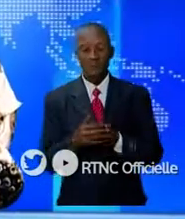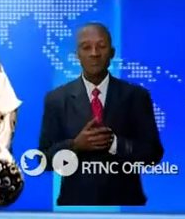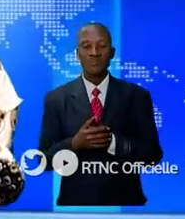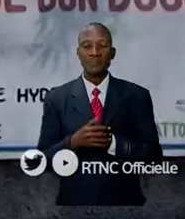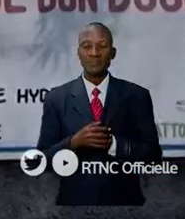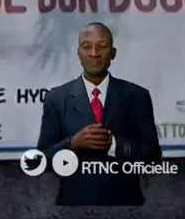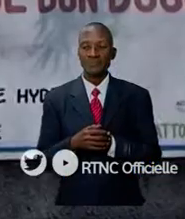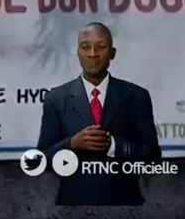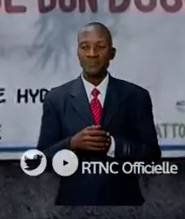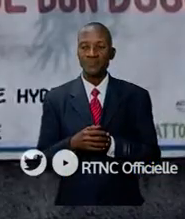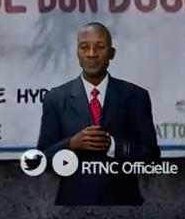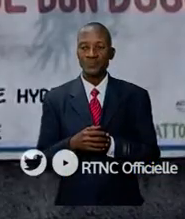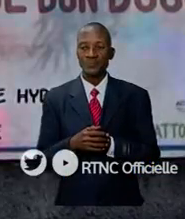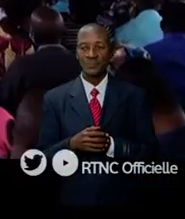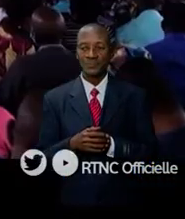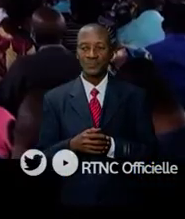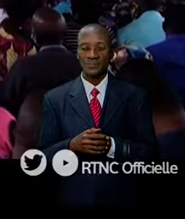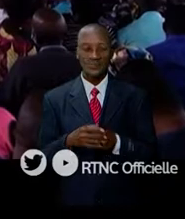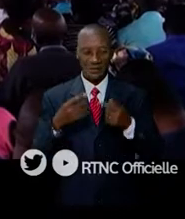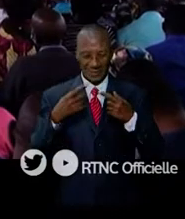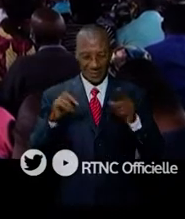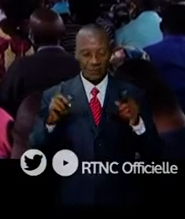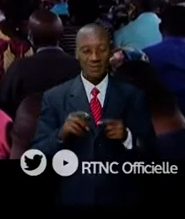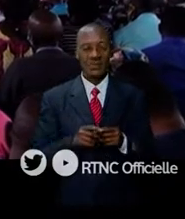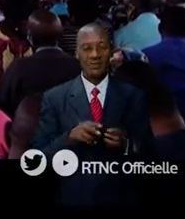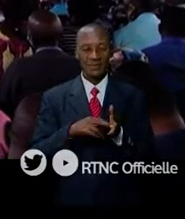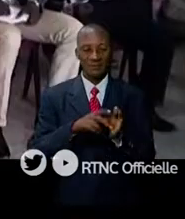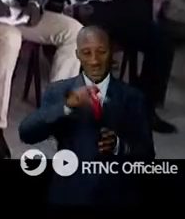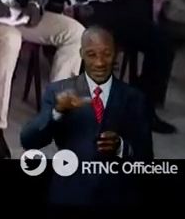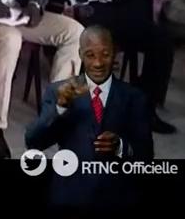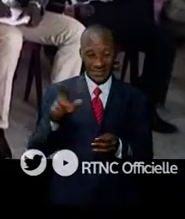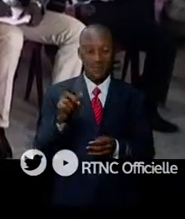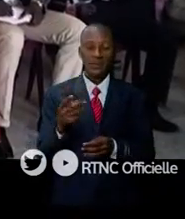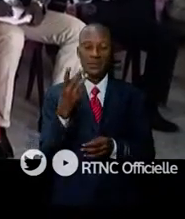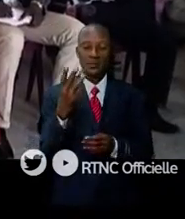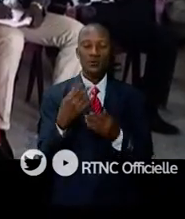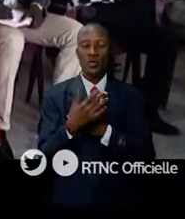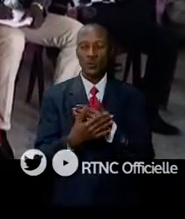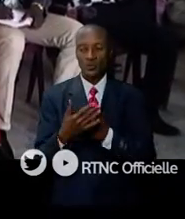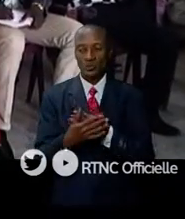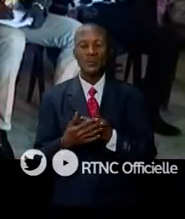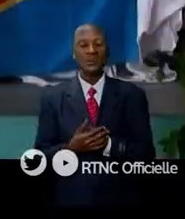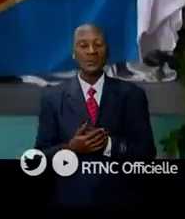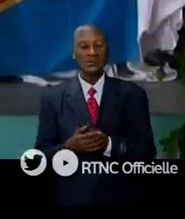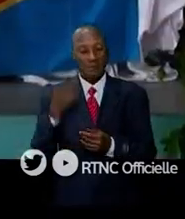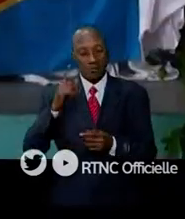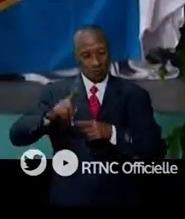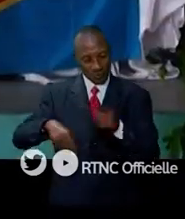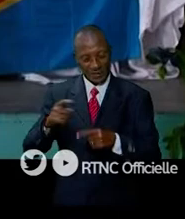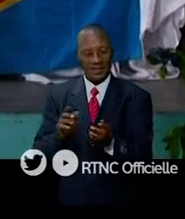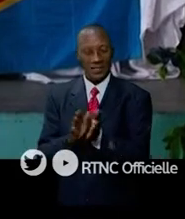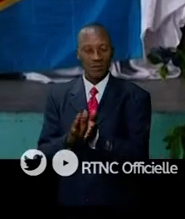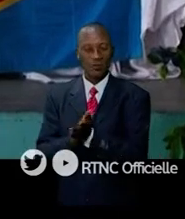Rodépanda. Annoncé pour ce lundi 3 août 2020, la reprise de cours pour les secteurs de l'enseignement